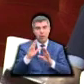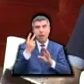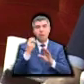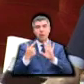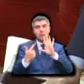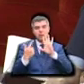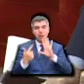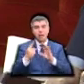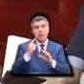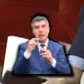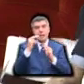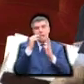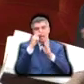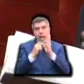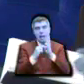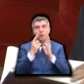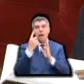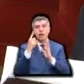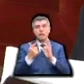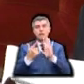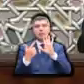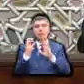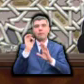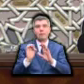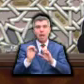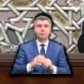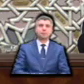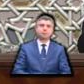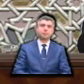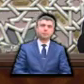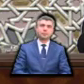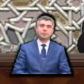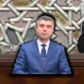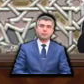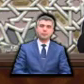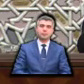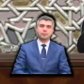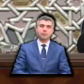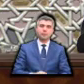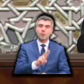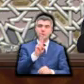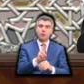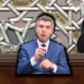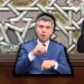ناقص 1.7 من عدد القتلى. شكرا. شكرا السيد. تعقيب السيدة النائبة.